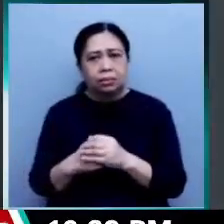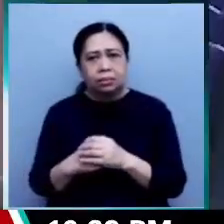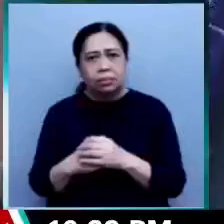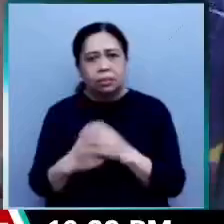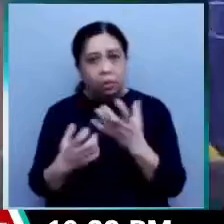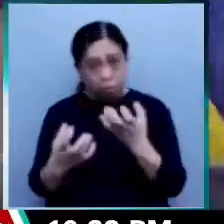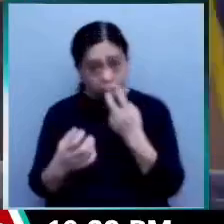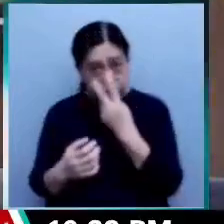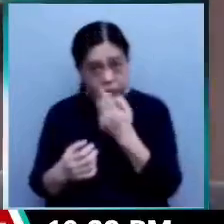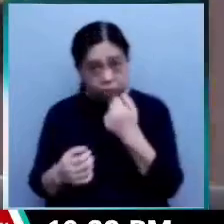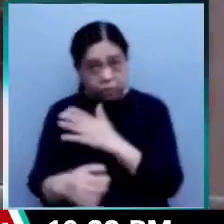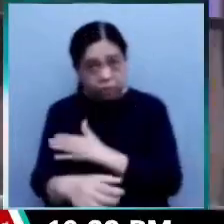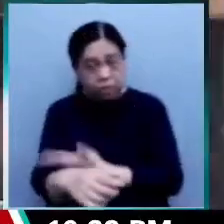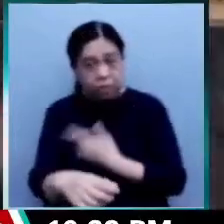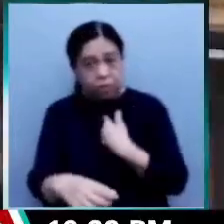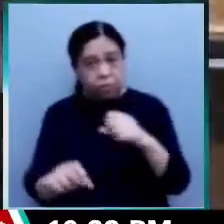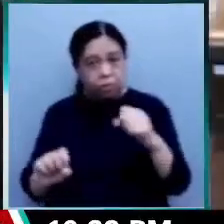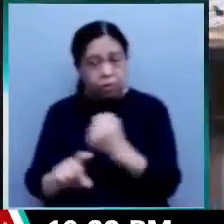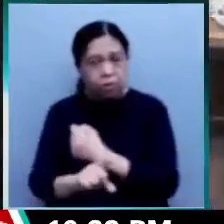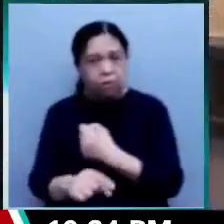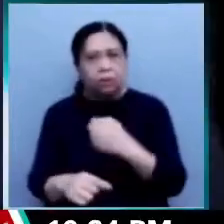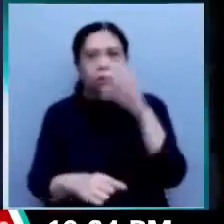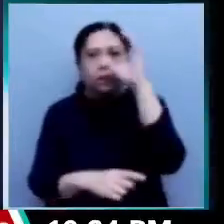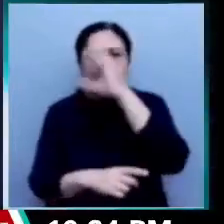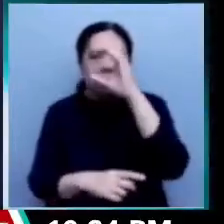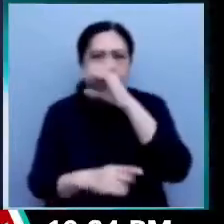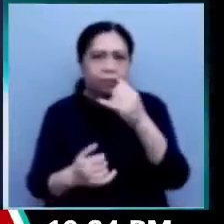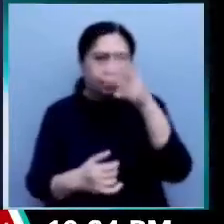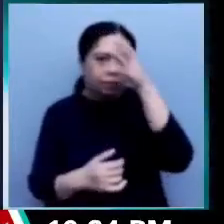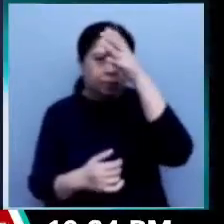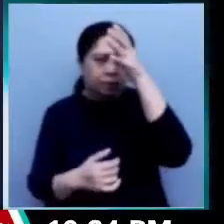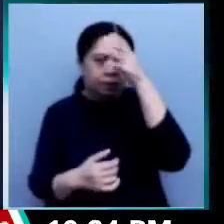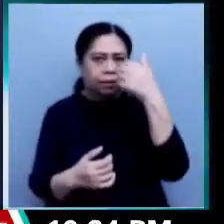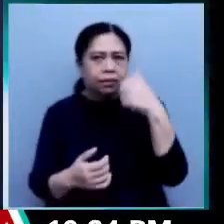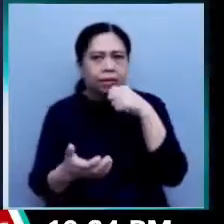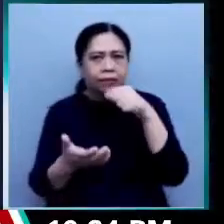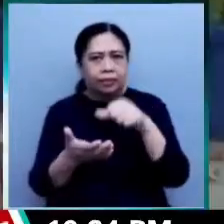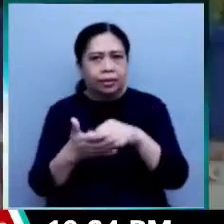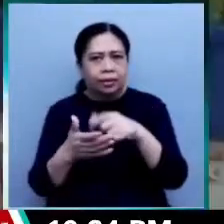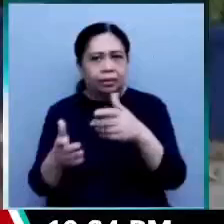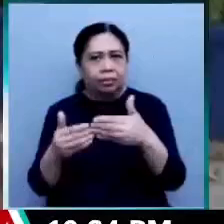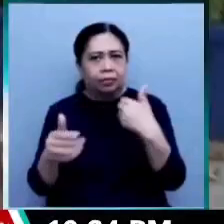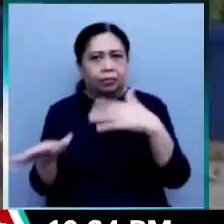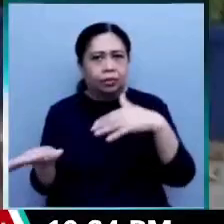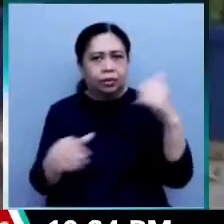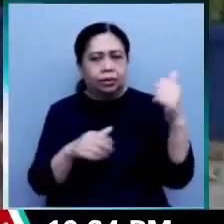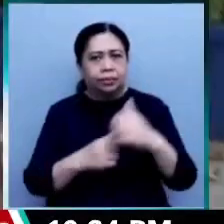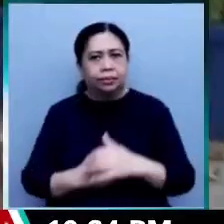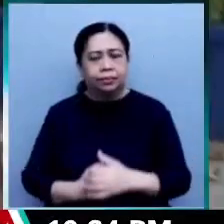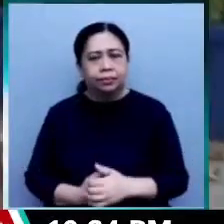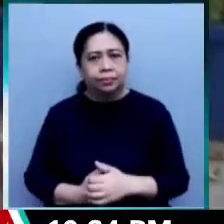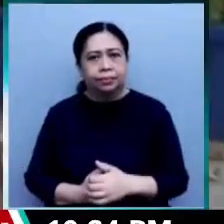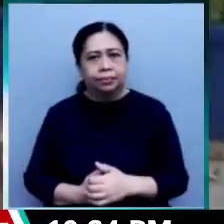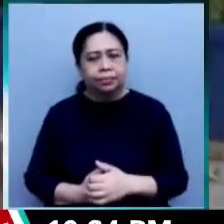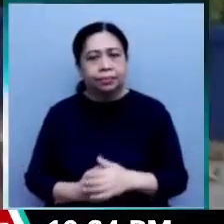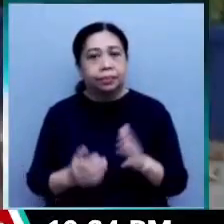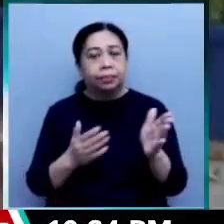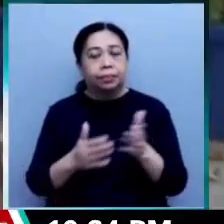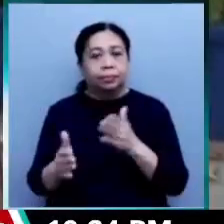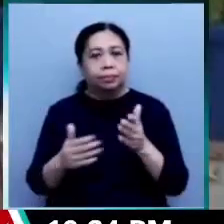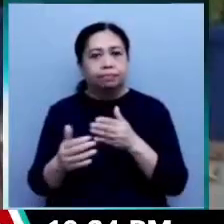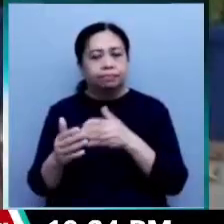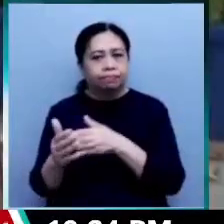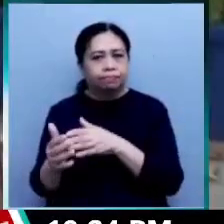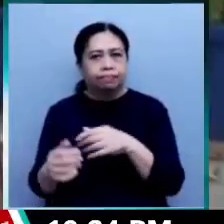anak ko hindi na mahagilap ngayon ang ama ni cj na nag-iwan pa raw ng sulat bago umalis inihahanda ng reklamong parde